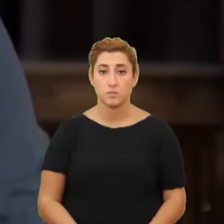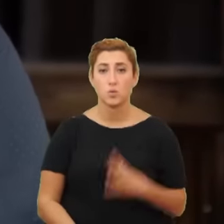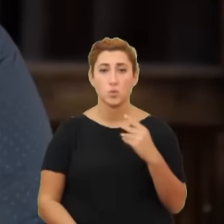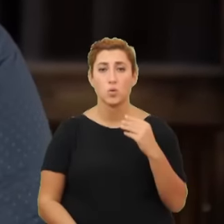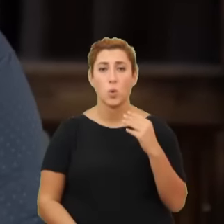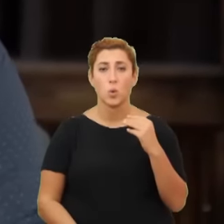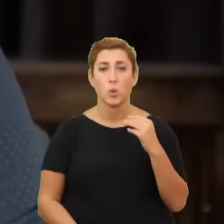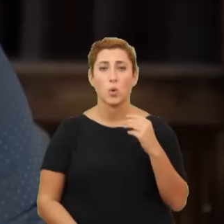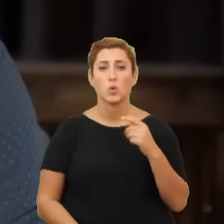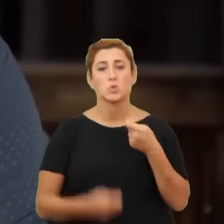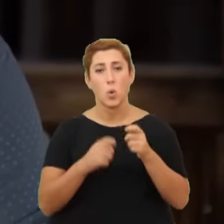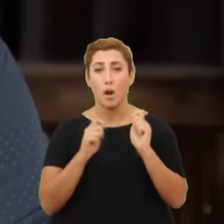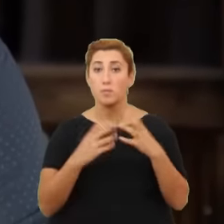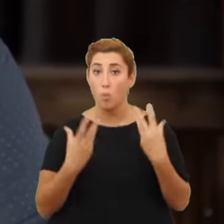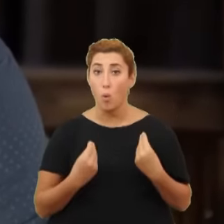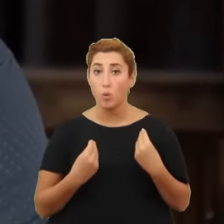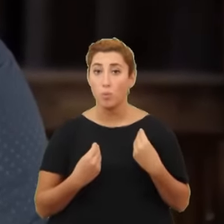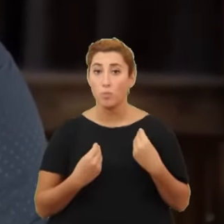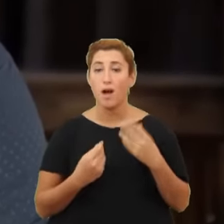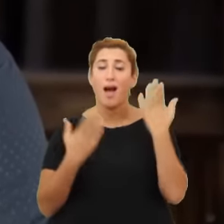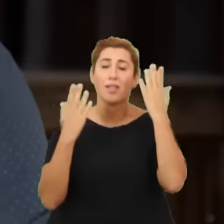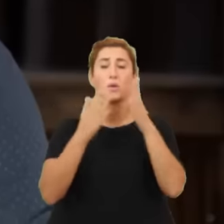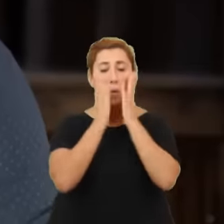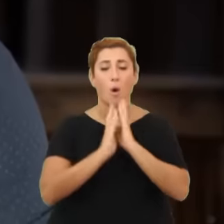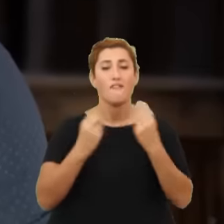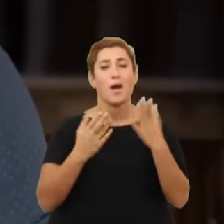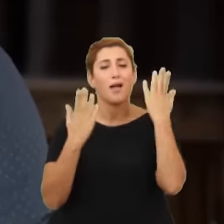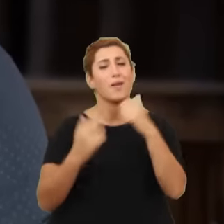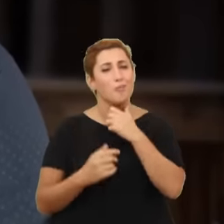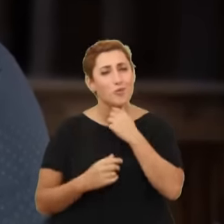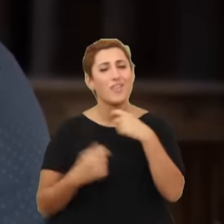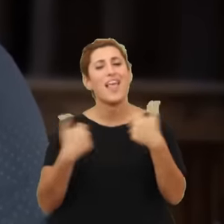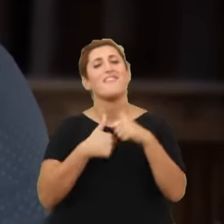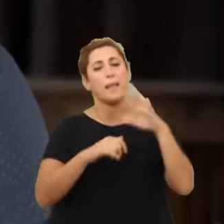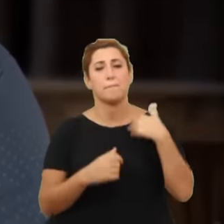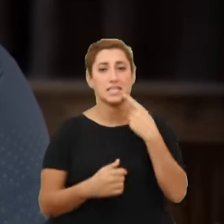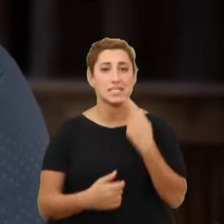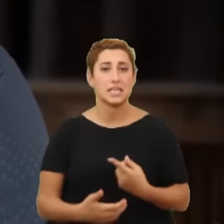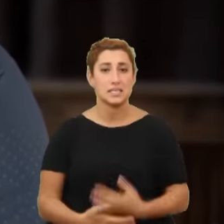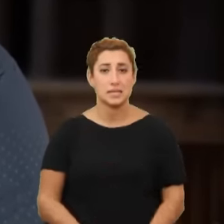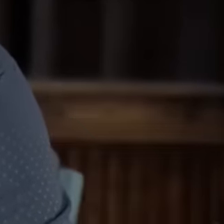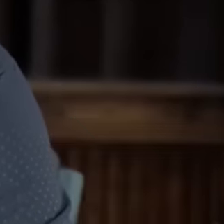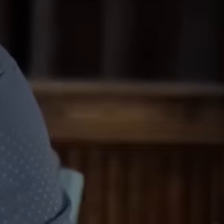Çok dua etsem olur mu acaba Susmuş? Allah'a çok dua etsem. Allah'ım ne olursun evlenmesin onunla desem.